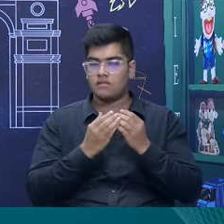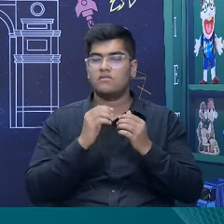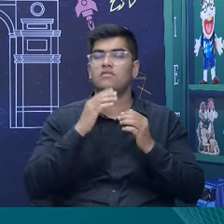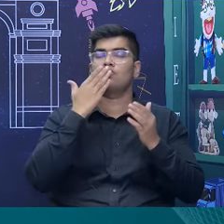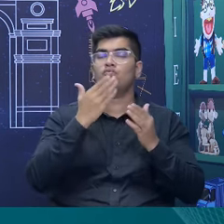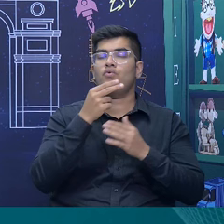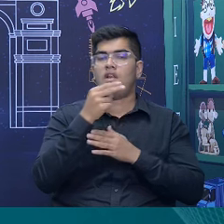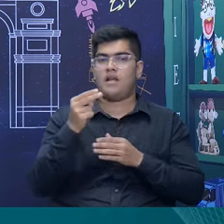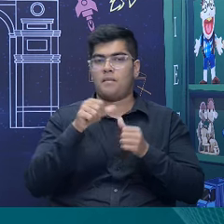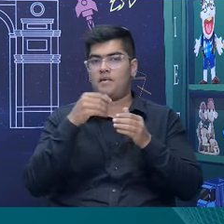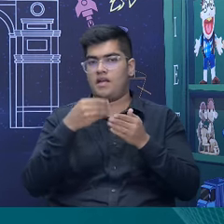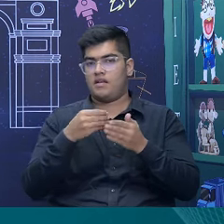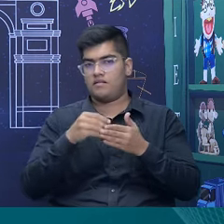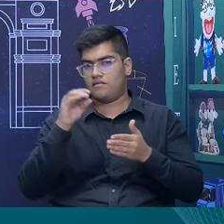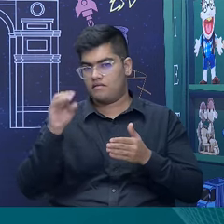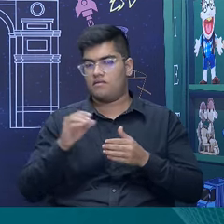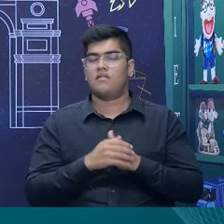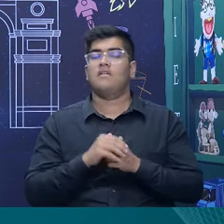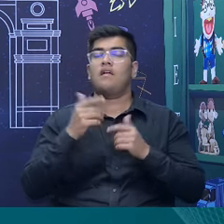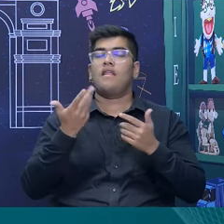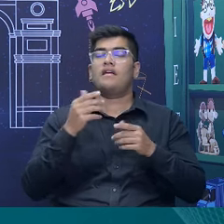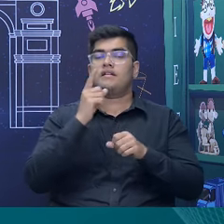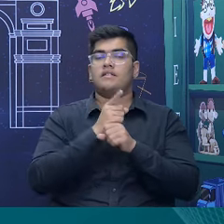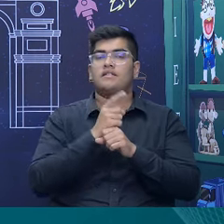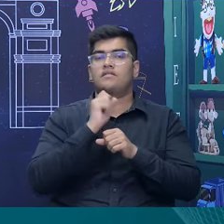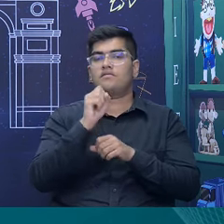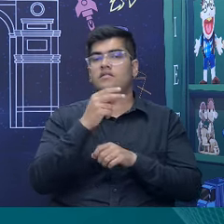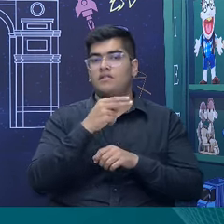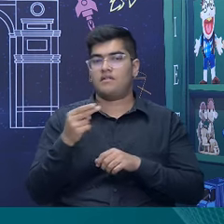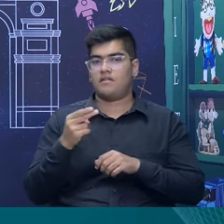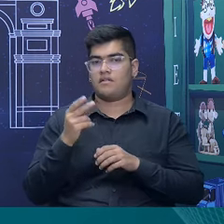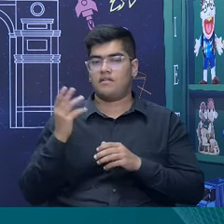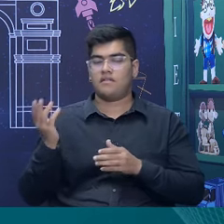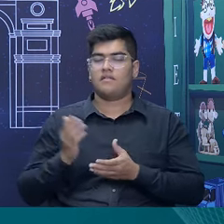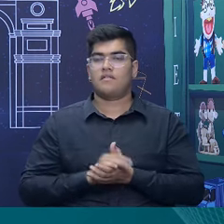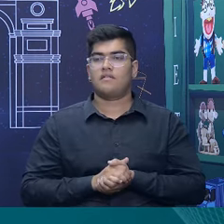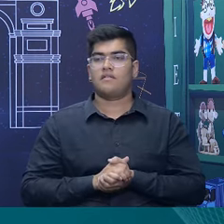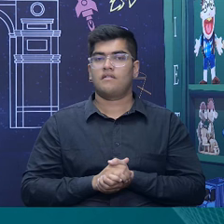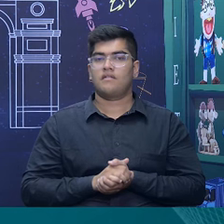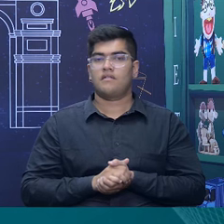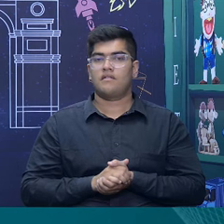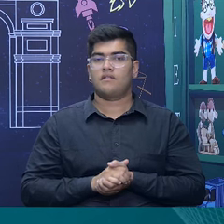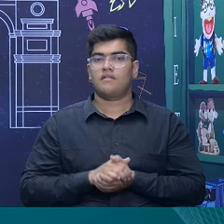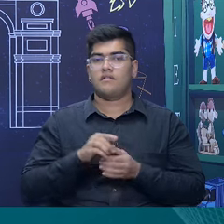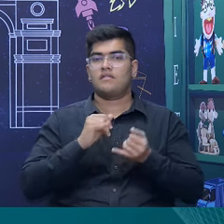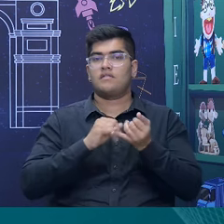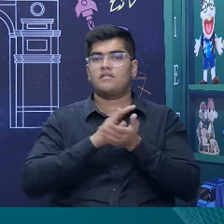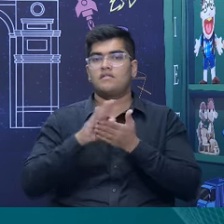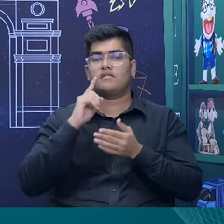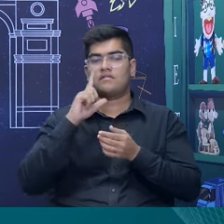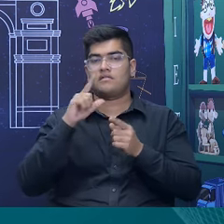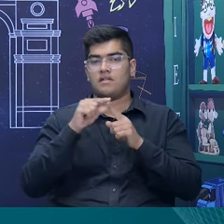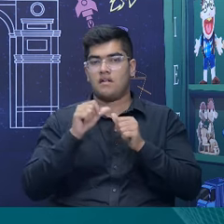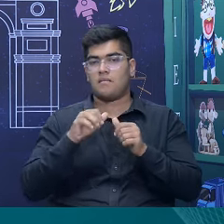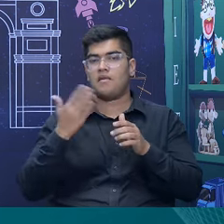स्कूल नेम एंड एड्रेस आपको मेंशन करना है नेक्स्ट आपको एक्सपर्ट या टीचर का नेम यानी आपको यहां पर लिखना होगा डॉ शिल्पा